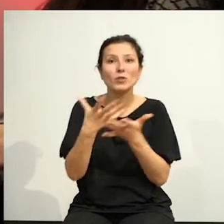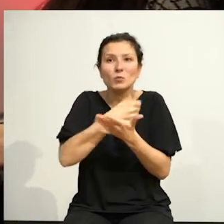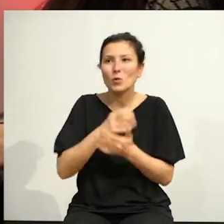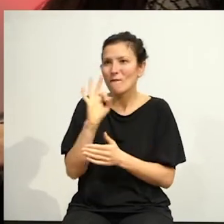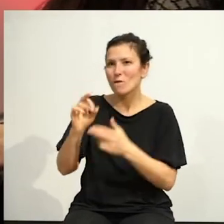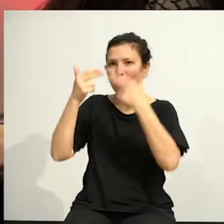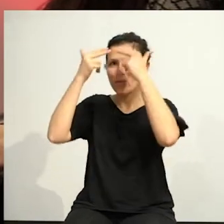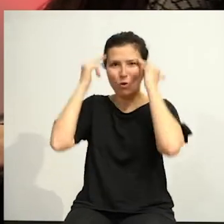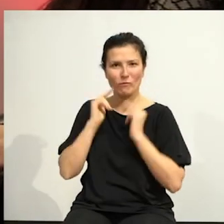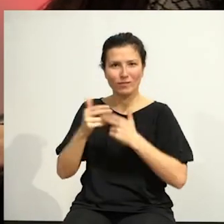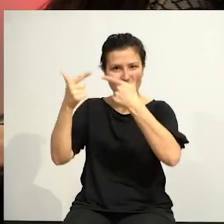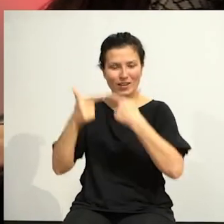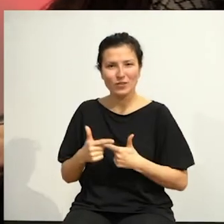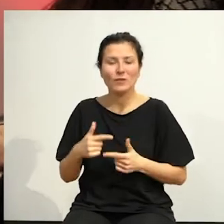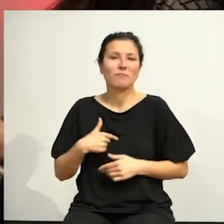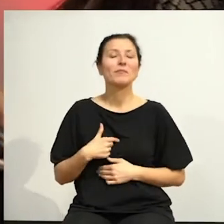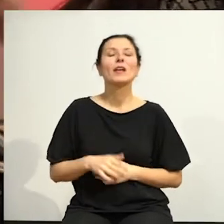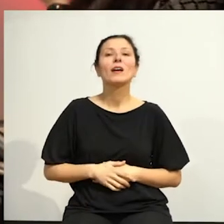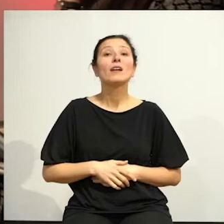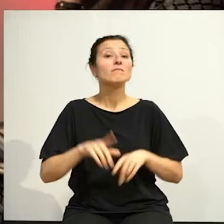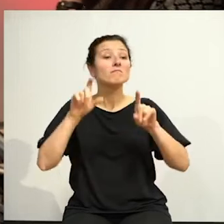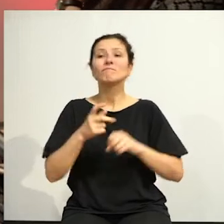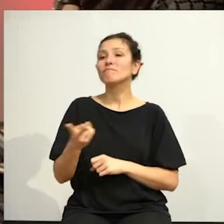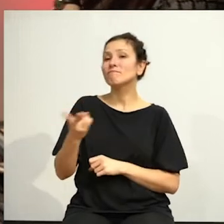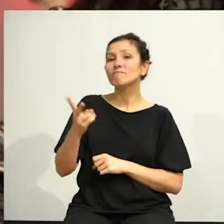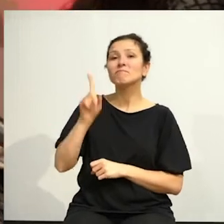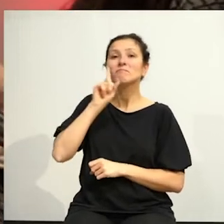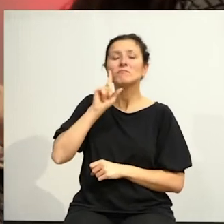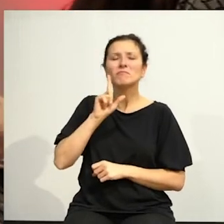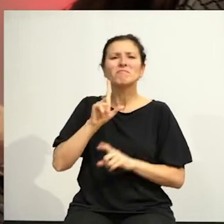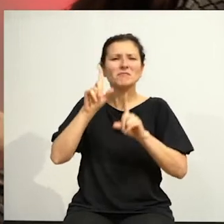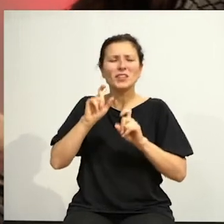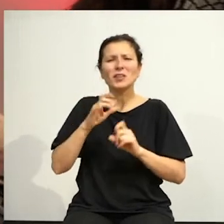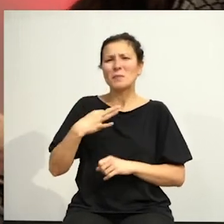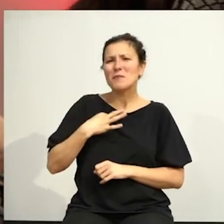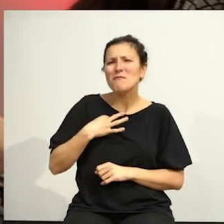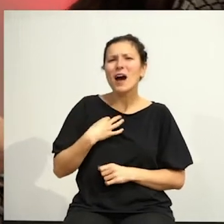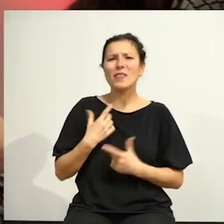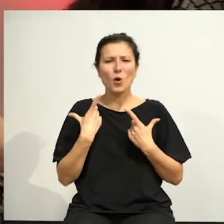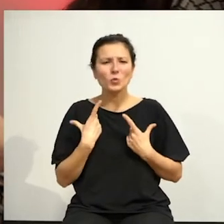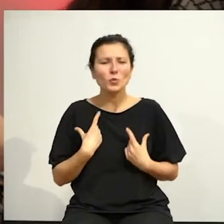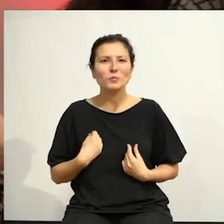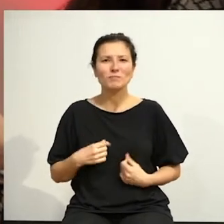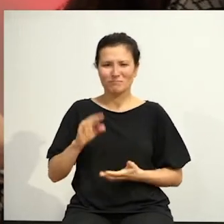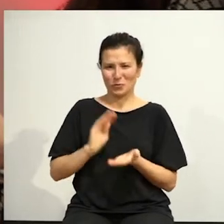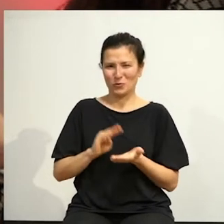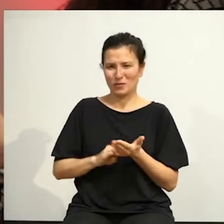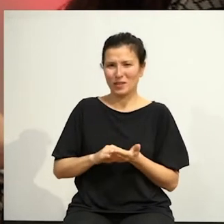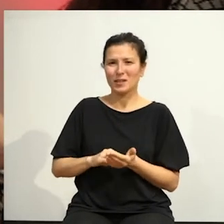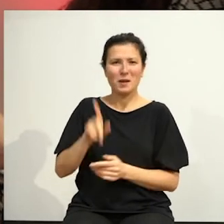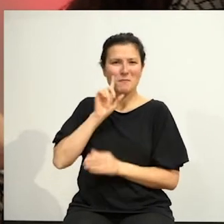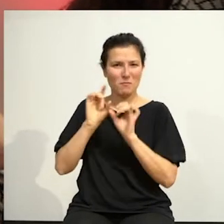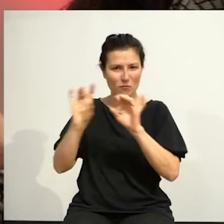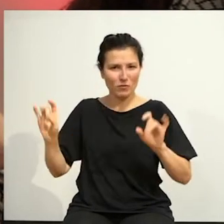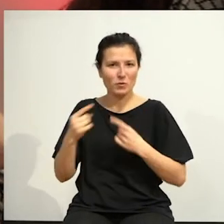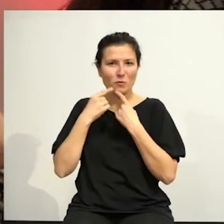Więc zaczyna się, tak jak tutaj panowie powiedzieli, o takich bardzo prywatnych, bardzo osobistych, tych właśnie, jak to pan profesor powiedział,